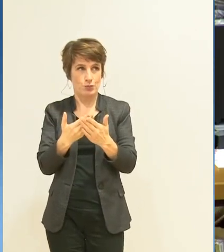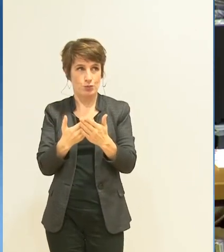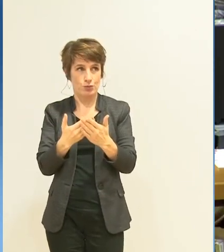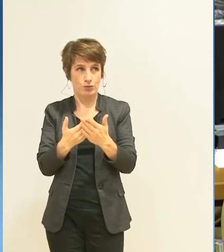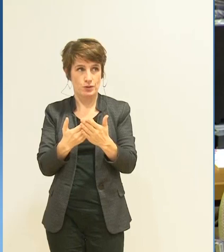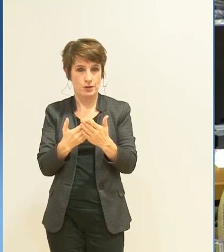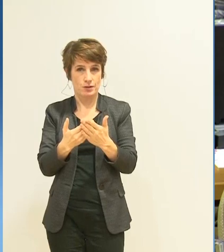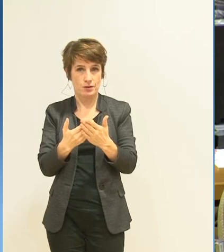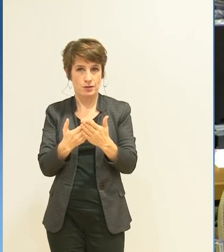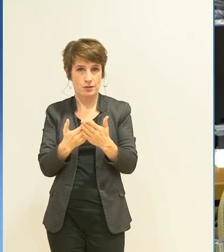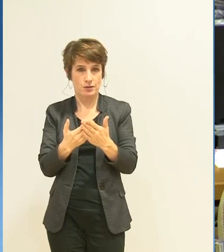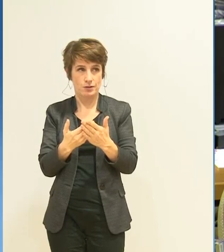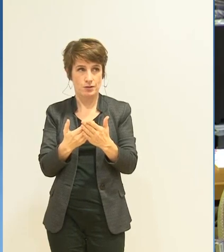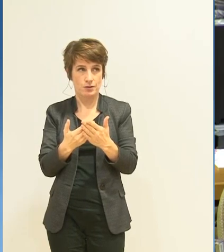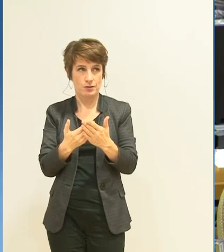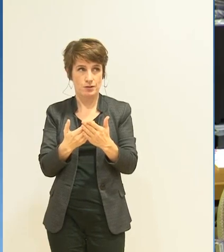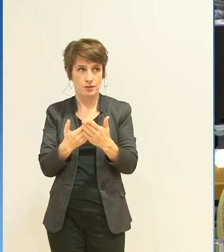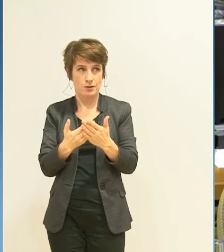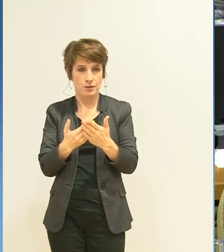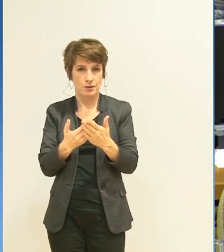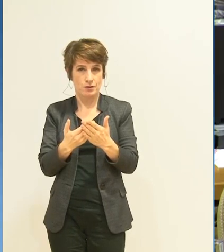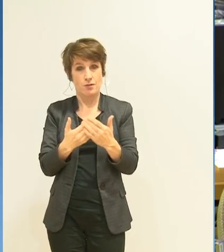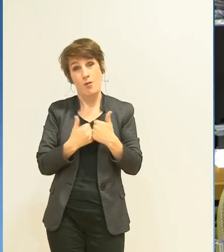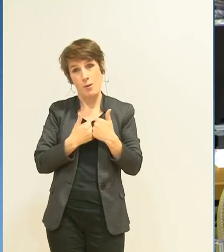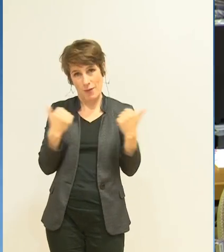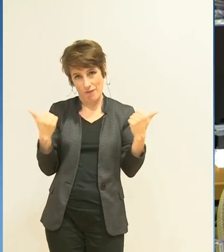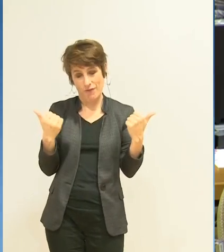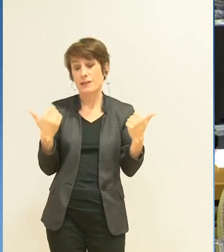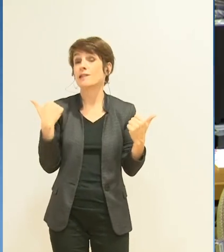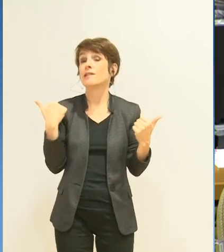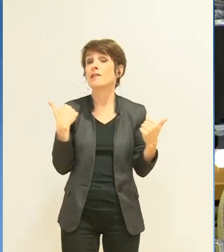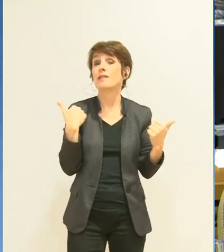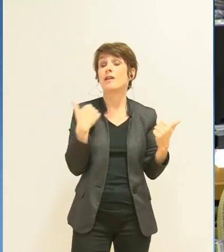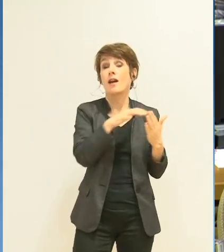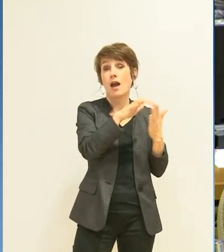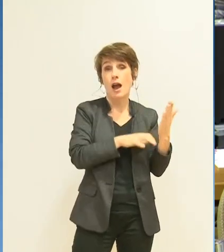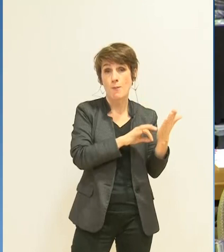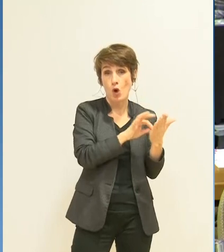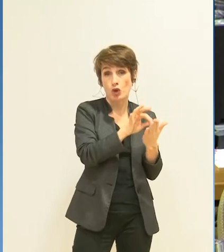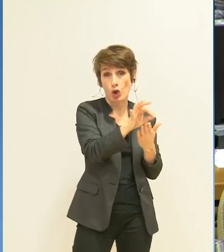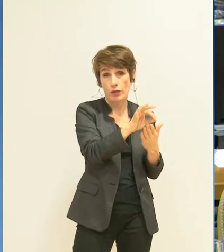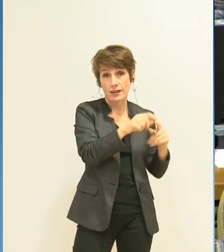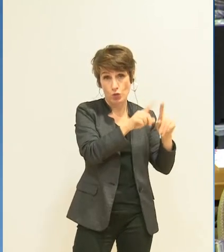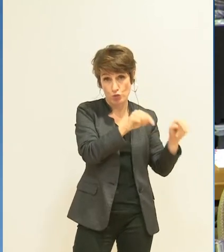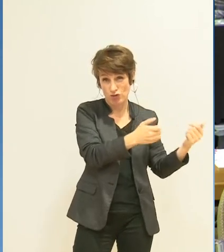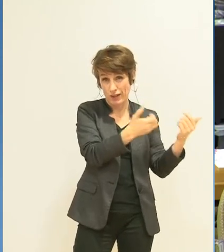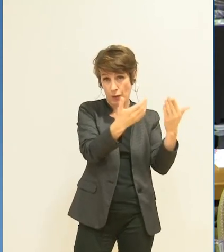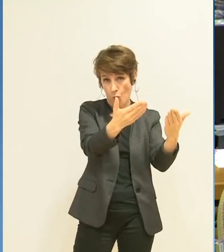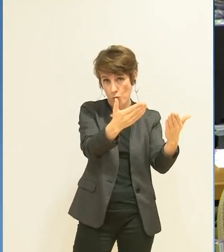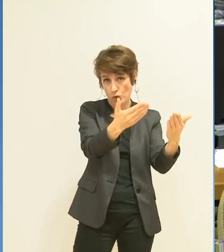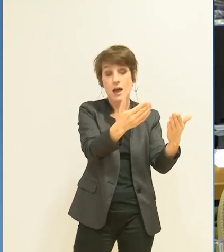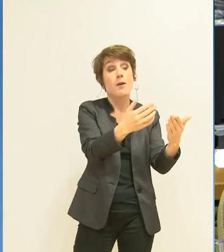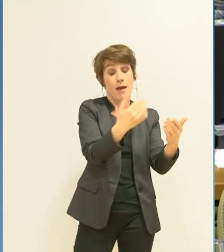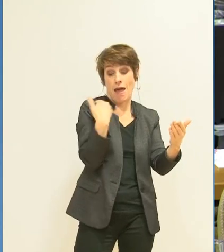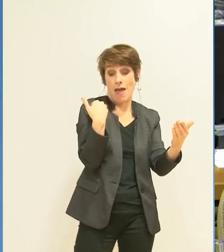entre ce qui a été proposé effectivement dans la dans l'est le débat d'orientation budgétaire